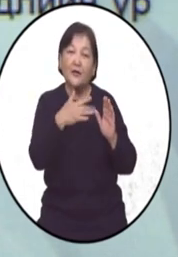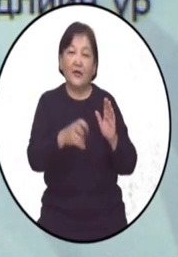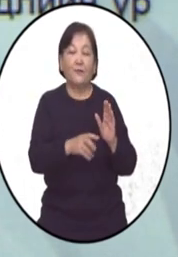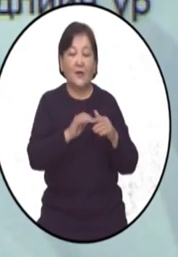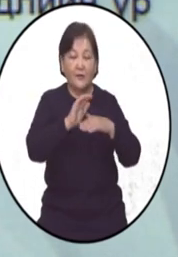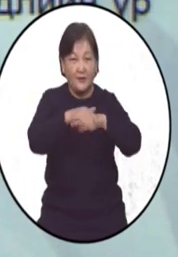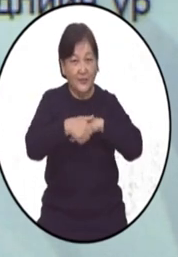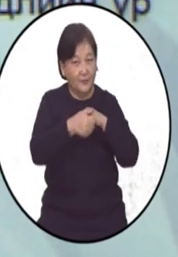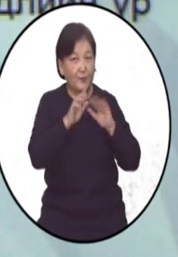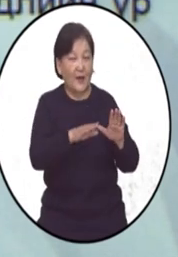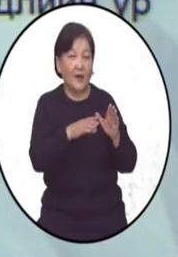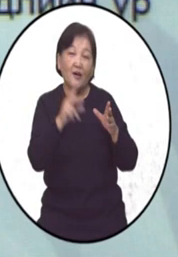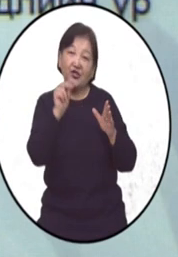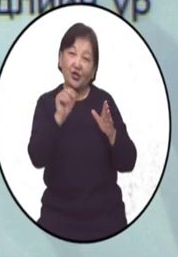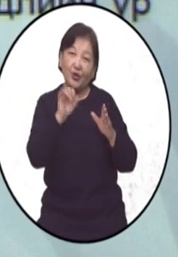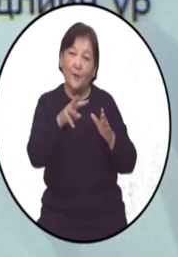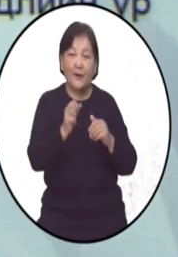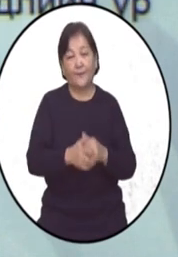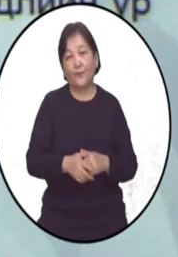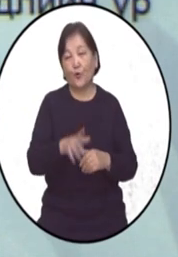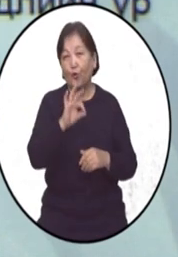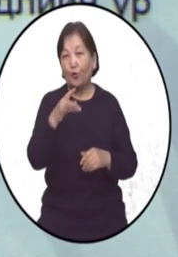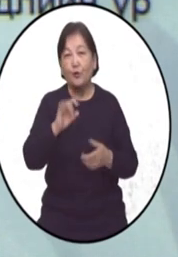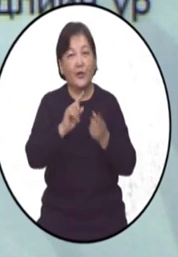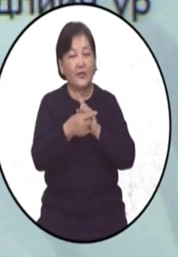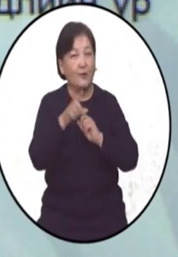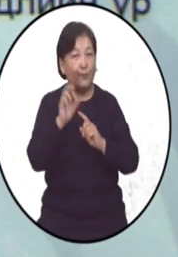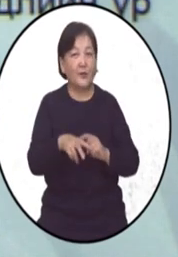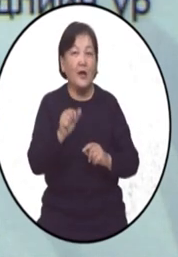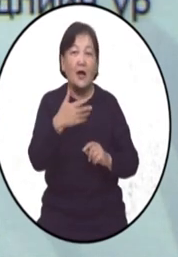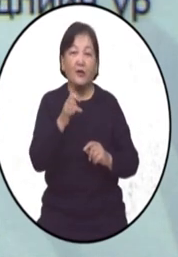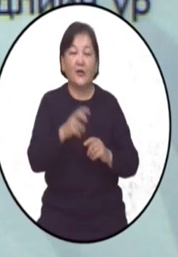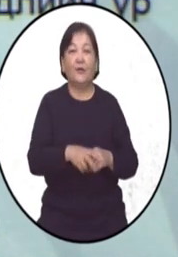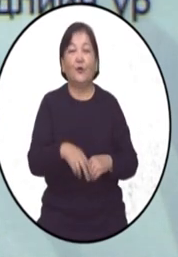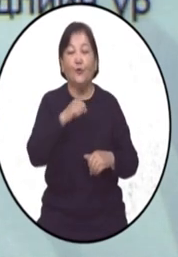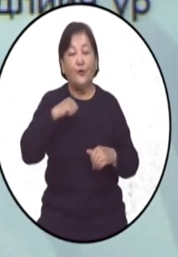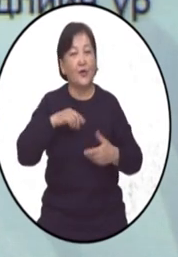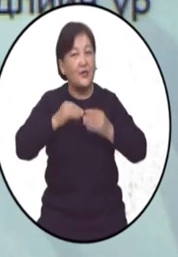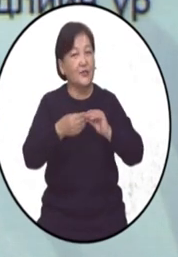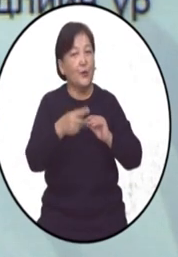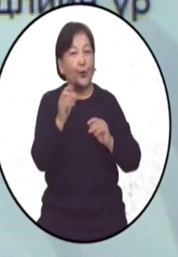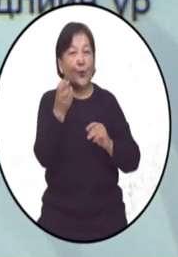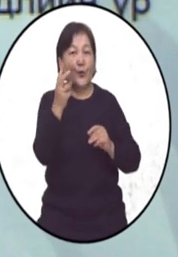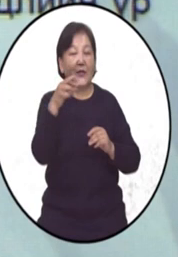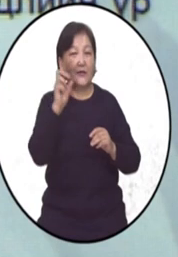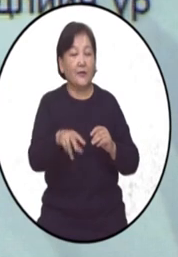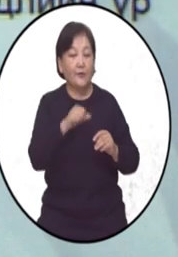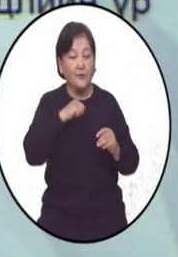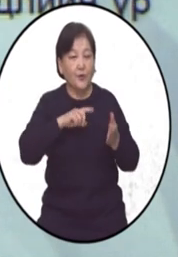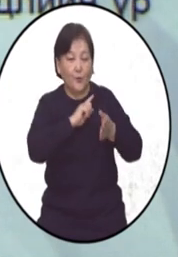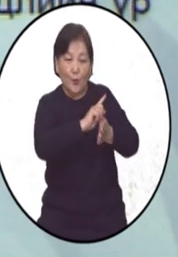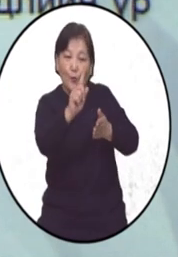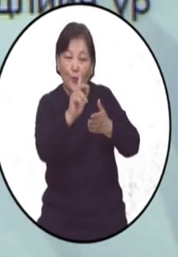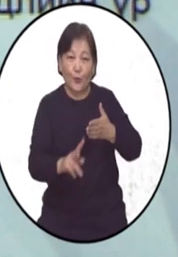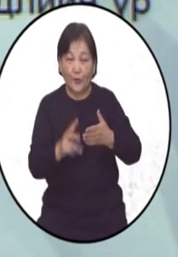дискрет байх чанар юм аа. Өөрөөр хэлбэл алгоритмын альва алхамд гүйцэтгэсэн үйлдлийн үр дүнг авч үзэж